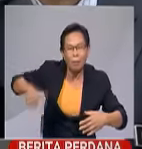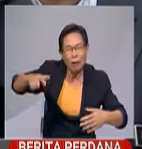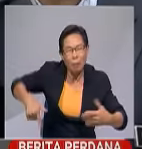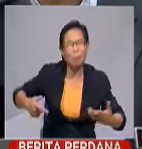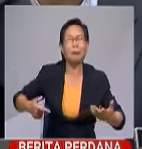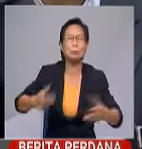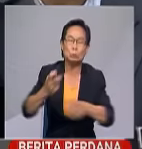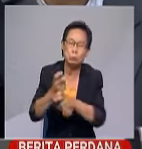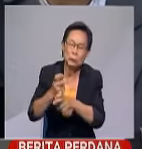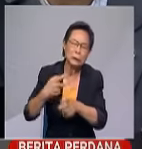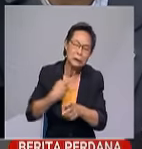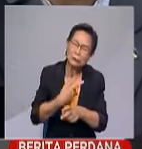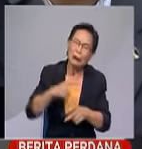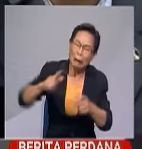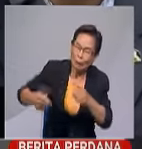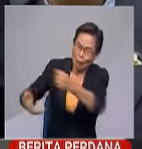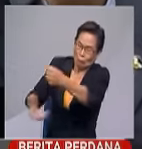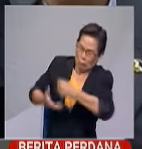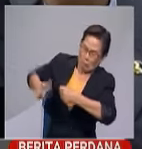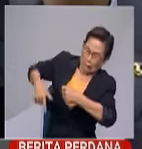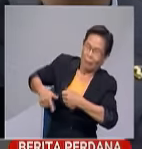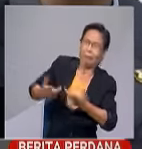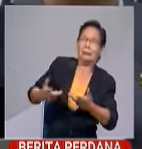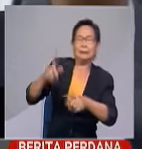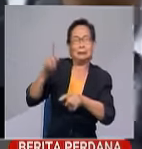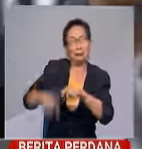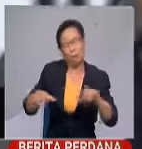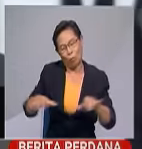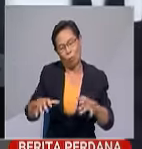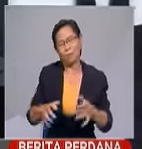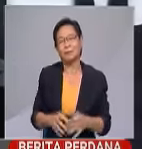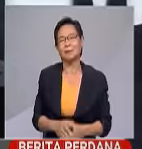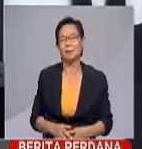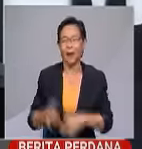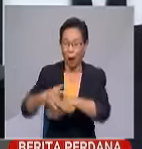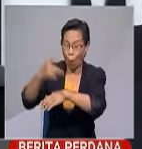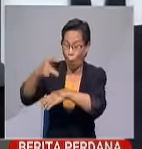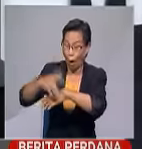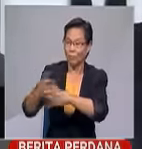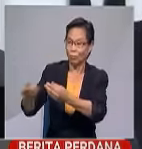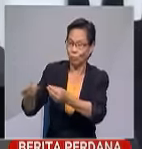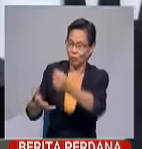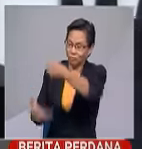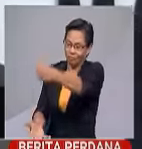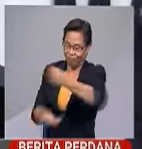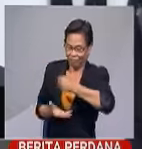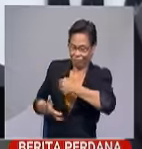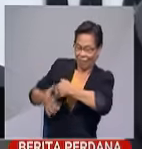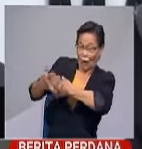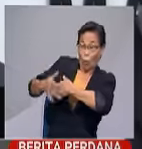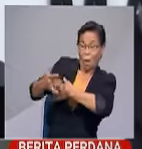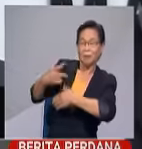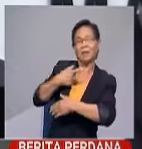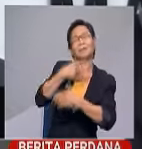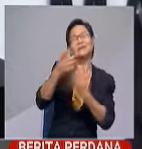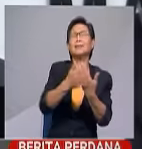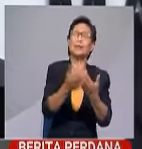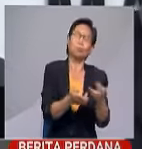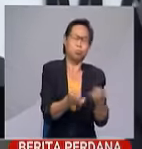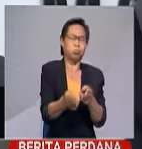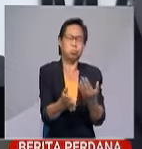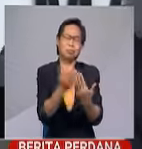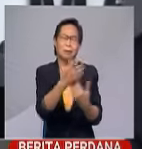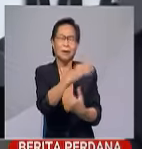nak handle yang saya sebut tadi itu, semua tu. Jadi bila bagi awal, kita akan lebih mudah mengurus dan